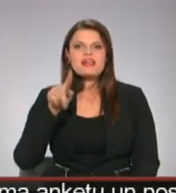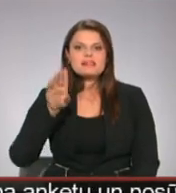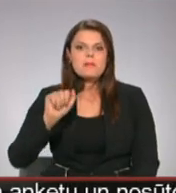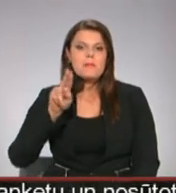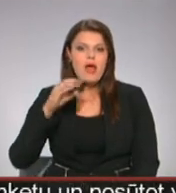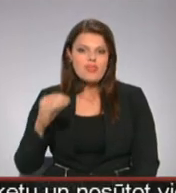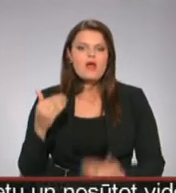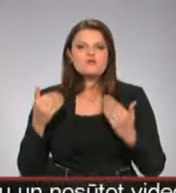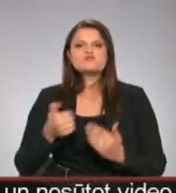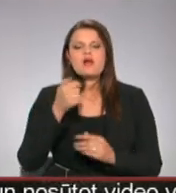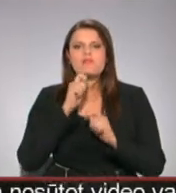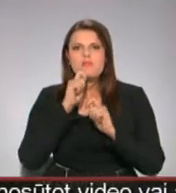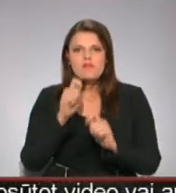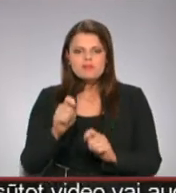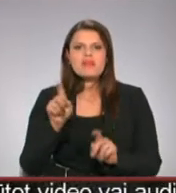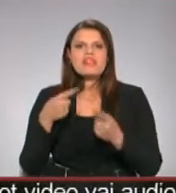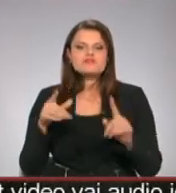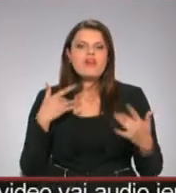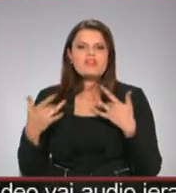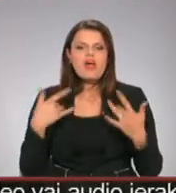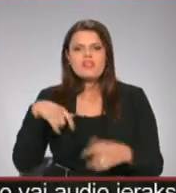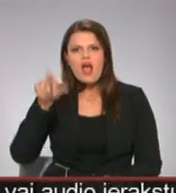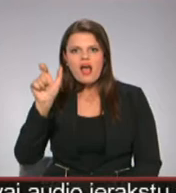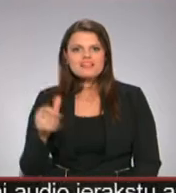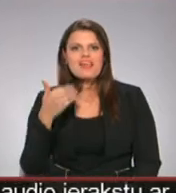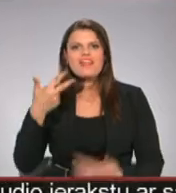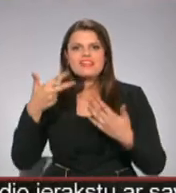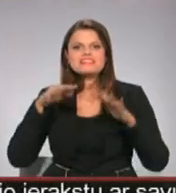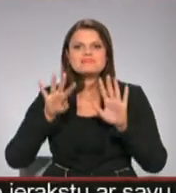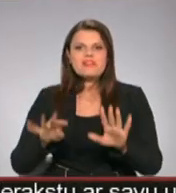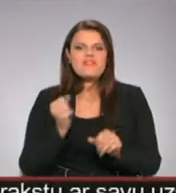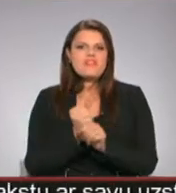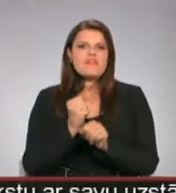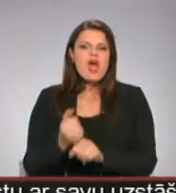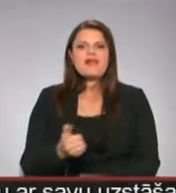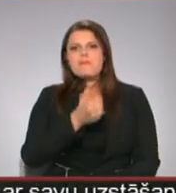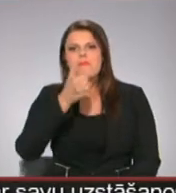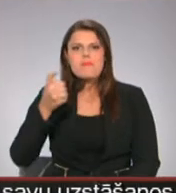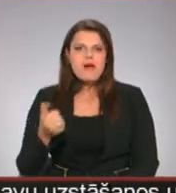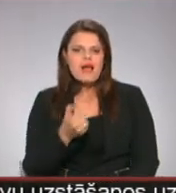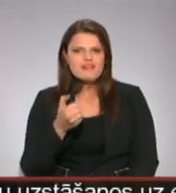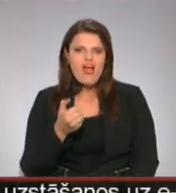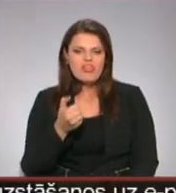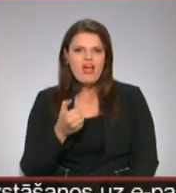piešķirta Nacionālā teātra aktrisei Lāsmai Kugrēnai viņas 39. Darba gadā. Lai